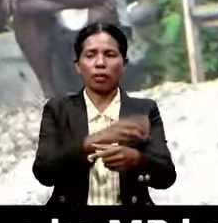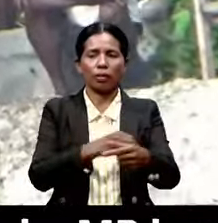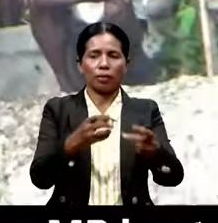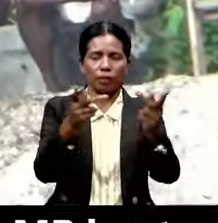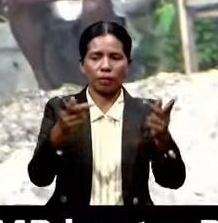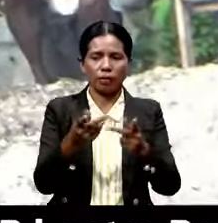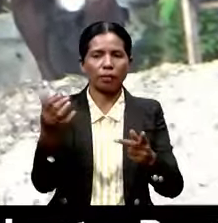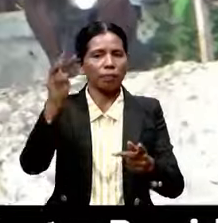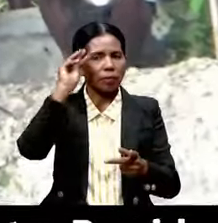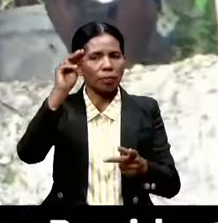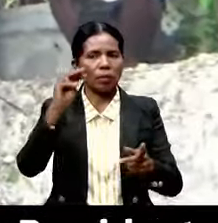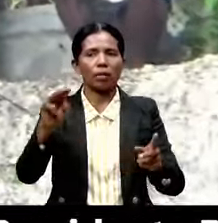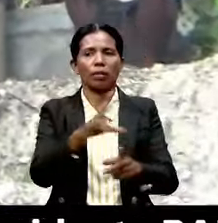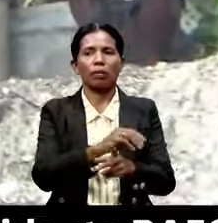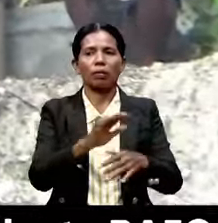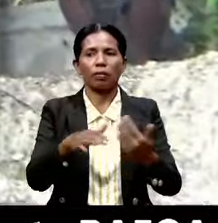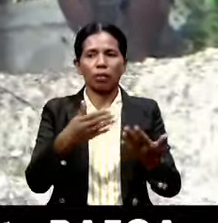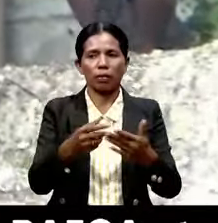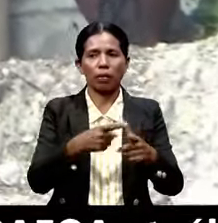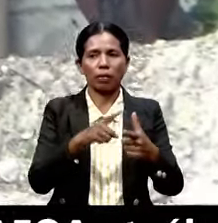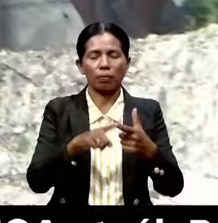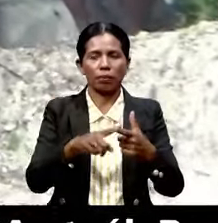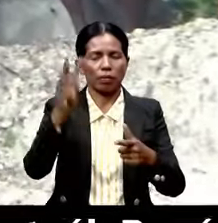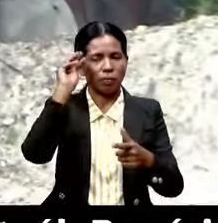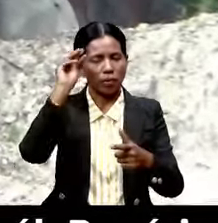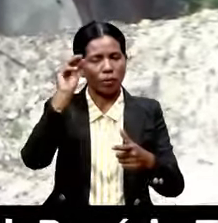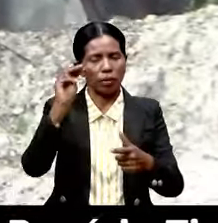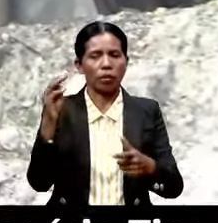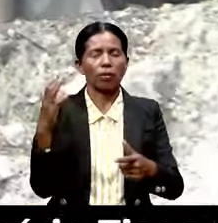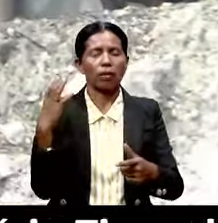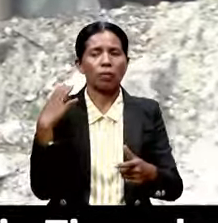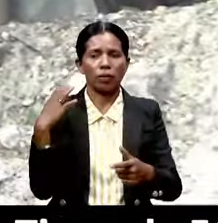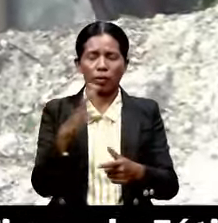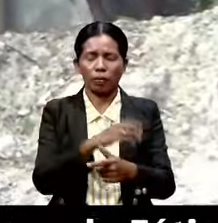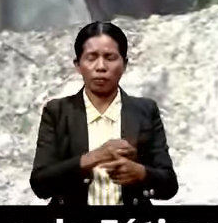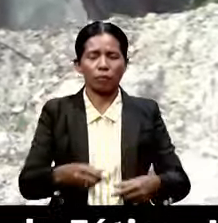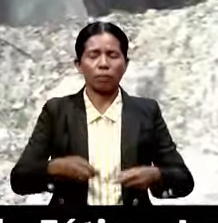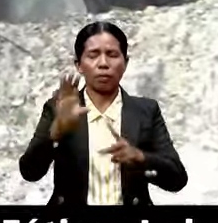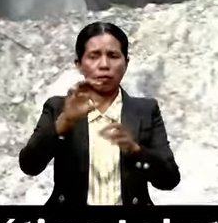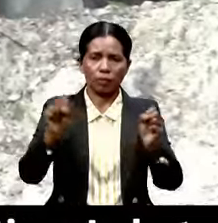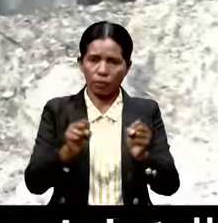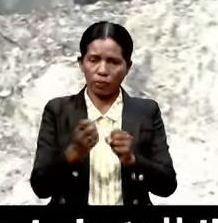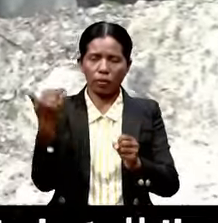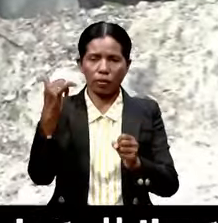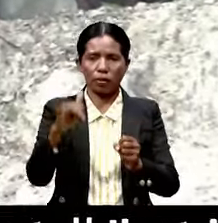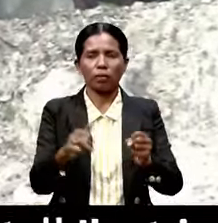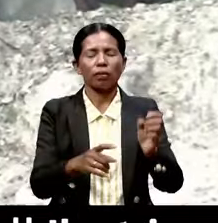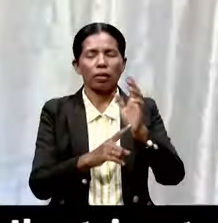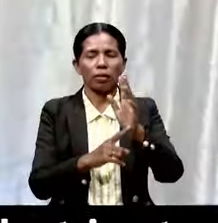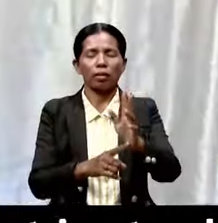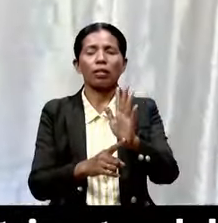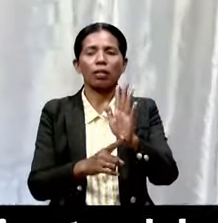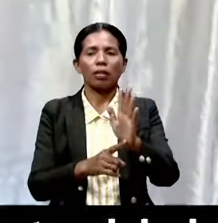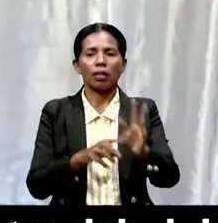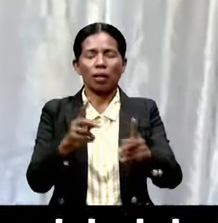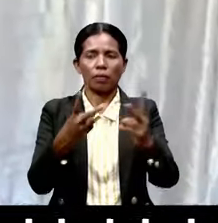be ministerio kompetenti depois ministerio kompetenti fokal ba autoridad lokal sih sira mak sayang sa obisnya tuh turisme nia emang